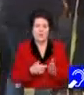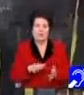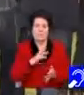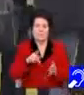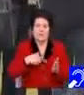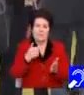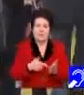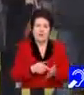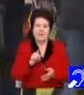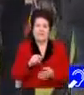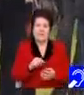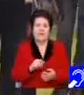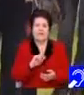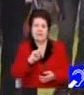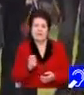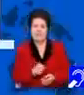capitala de război.